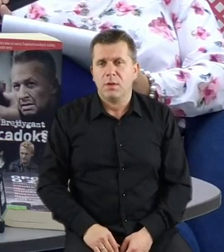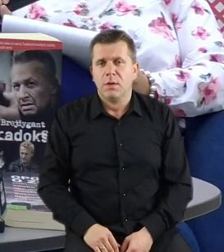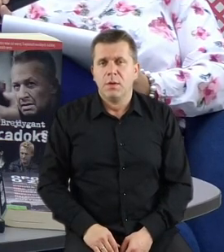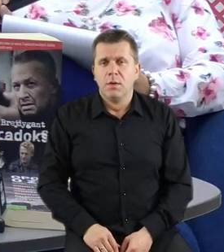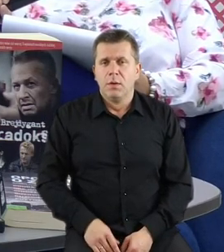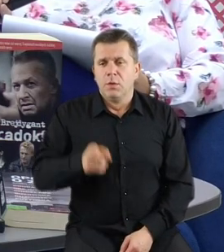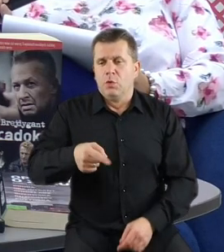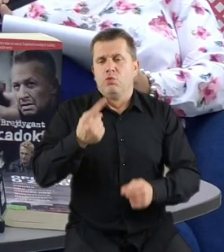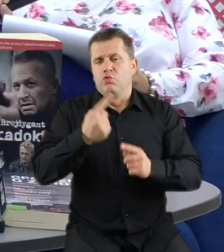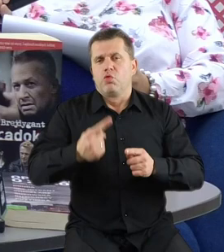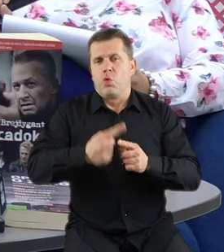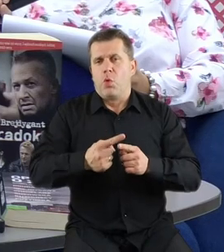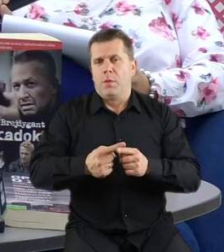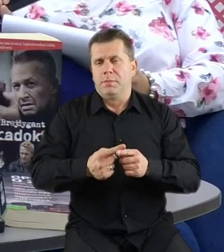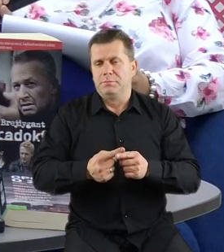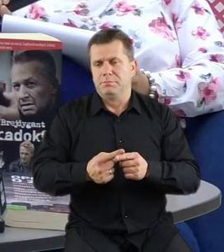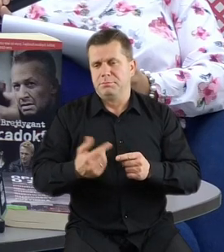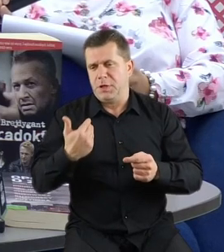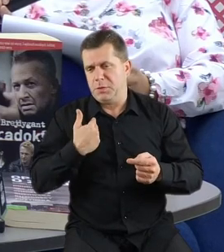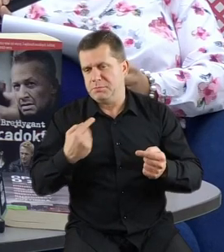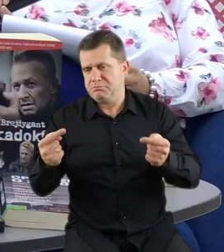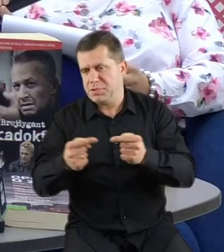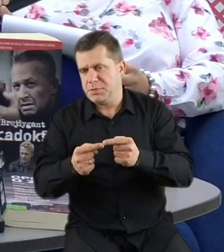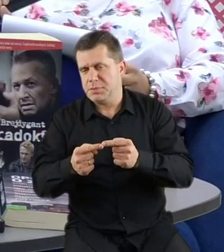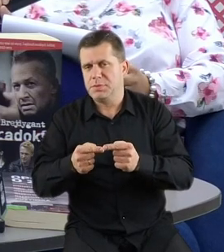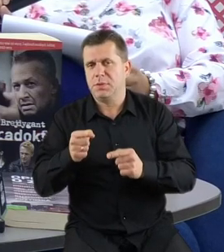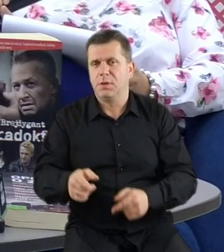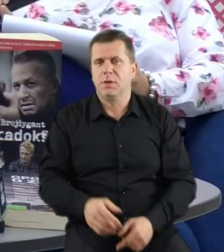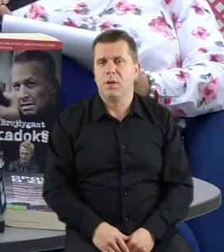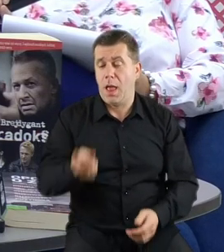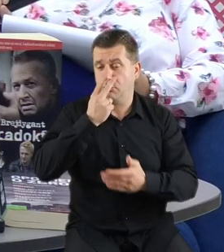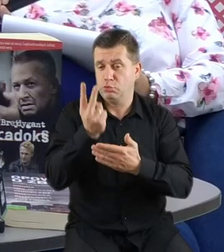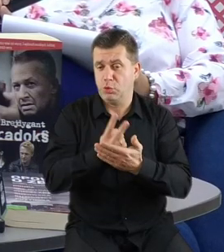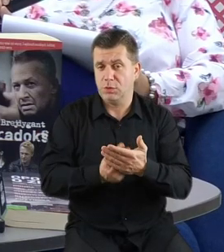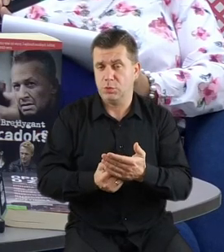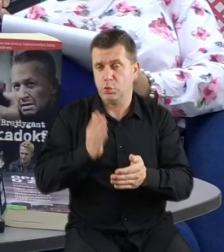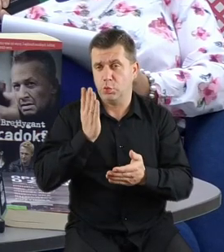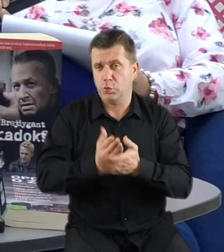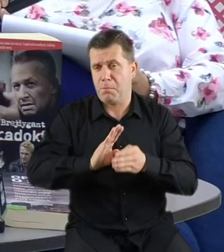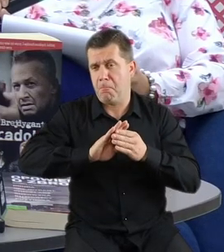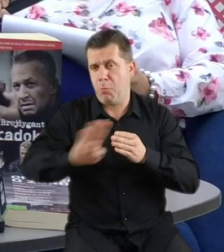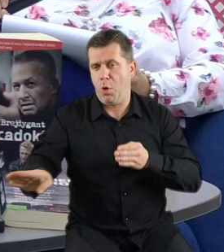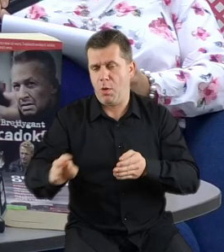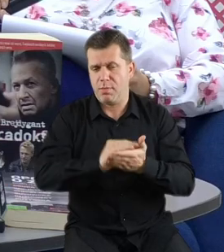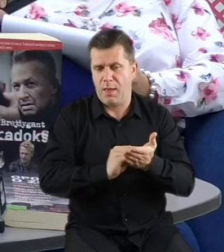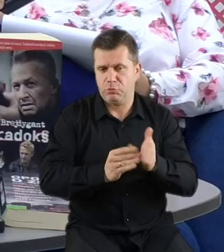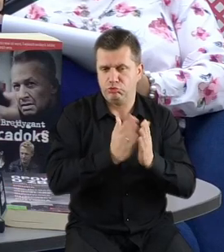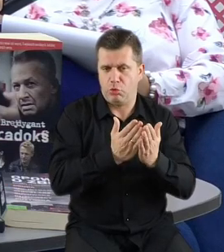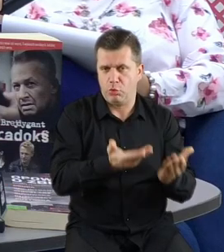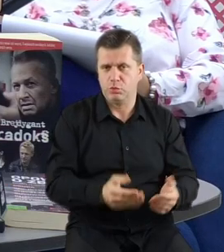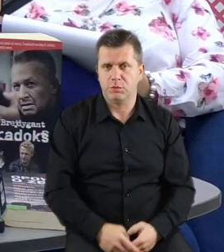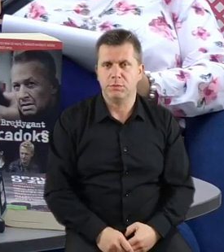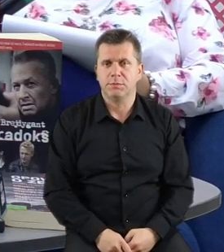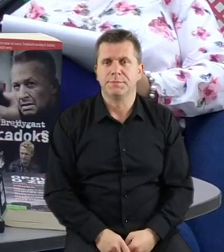w ogóle tu mi się jakoś to jeszcze spięło. Przy czym to przeczytałem już chyba po napisaniu książki. To są